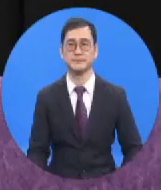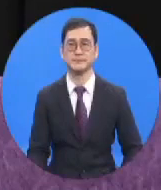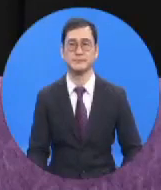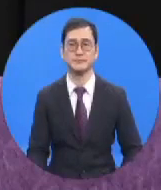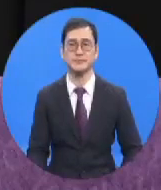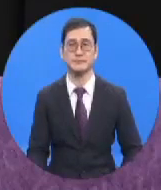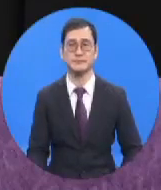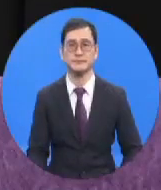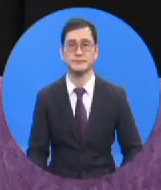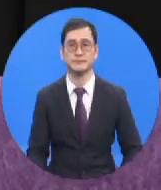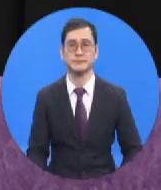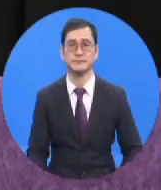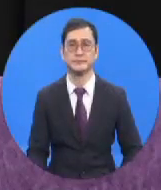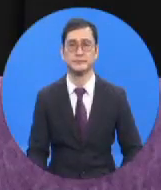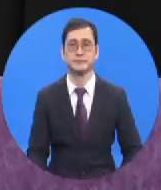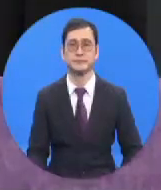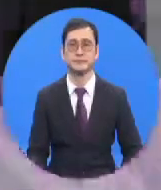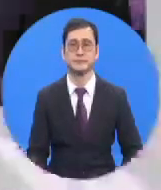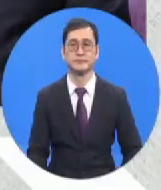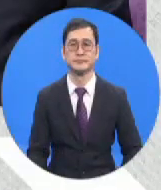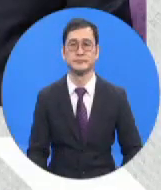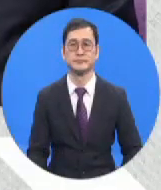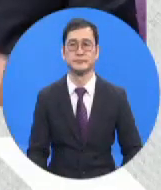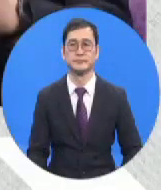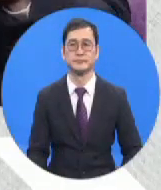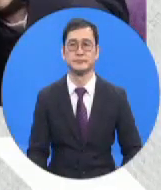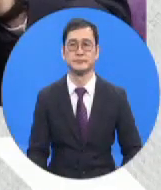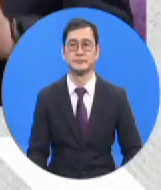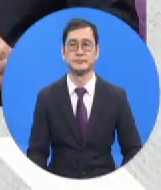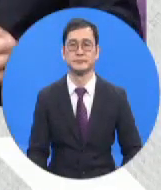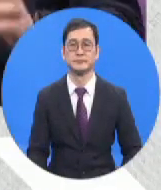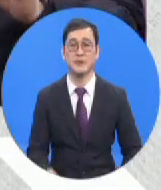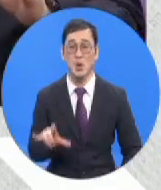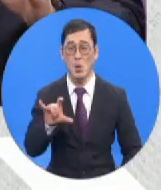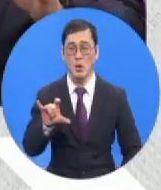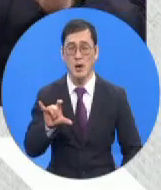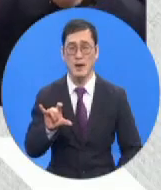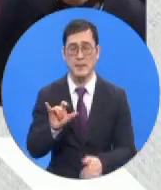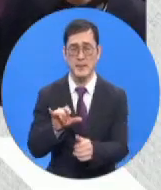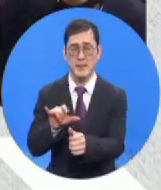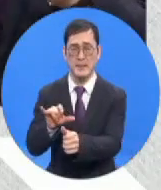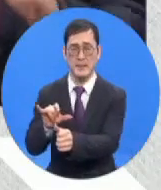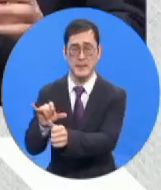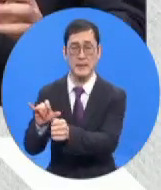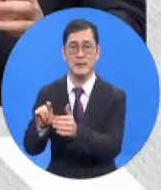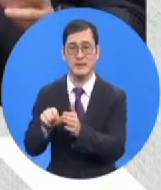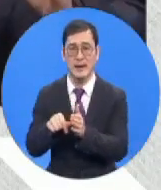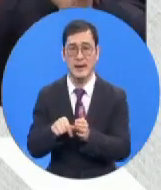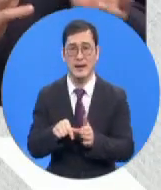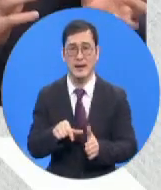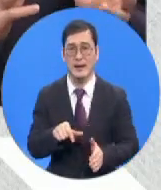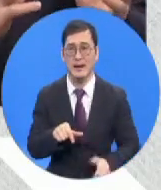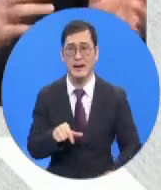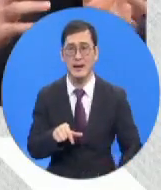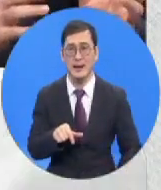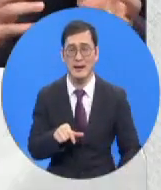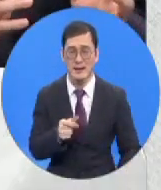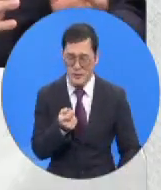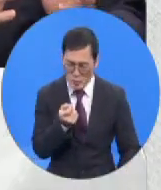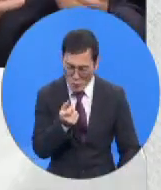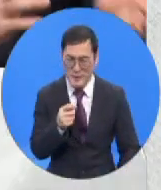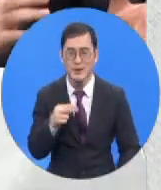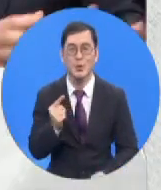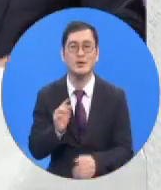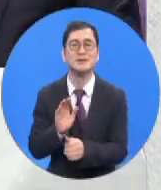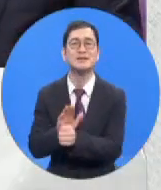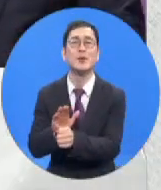하니까 처음에는 소위 지원이라고 하는 이름으로, 예. 급한데 이제 충분하지 않지만 조금이라도 지원하도록